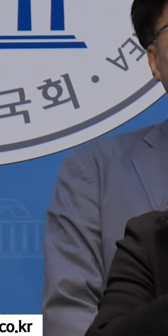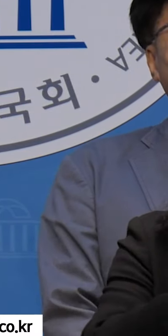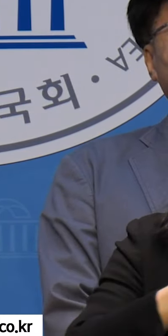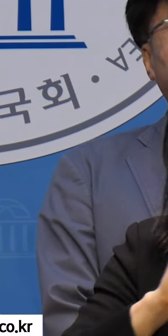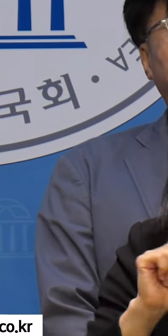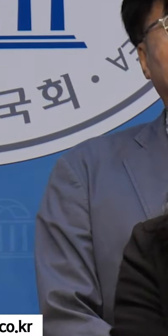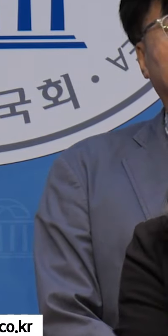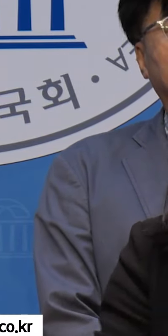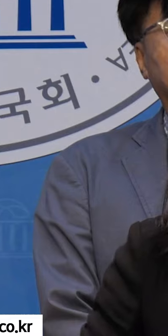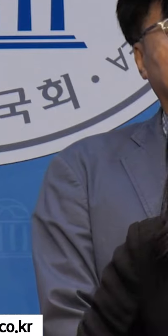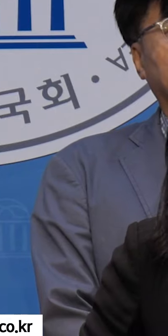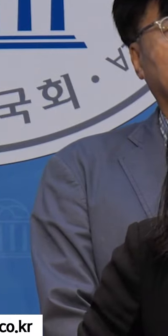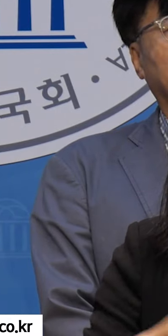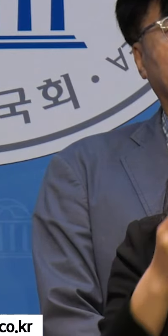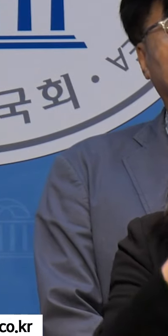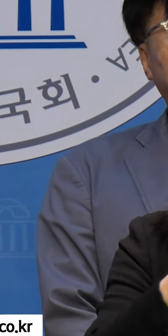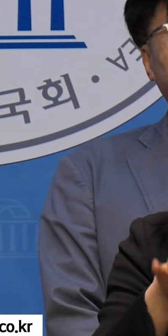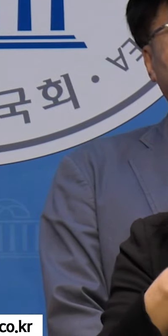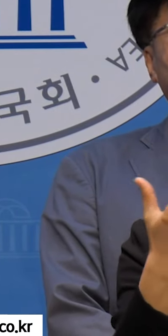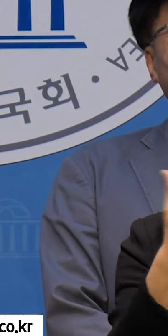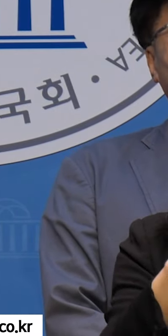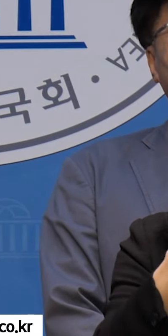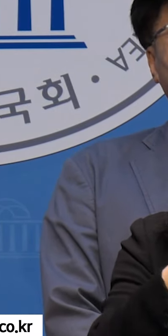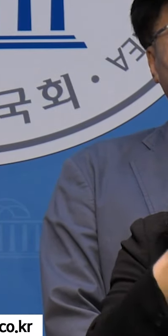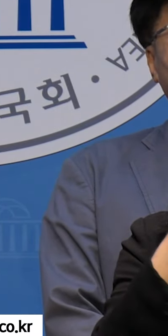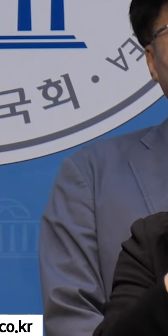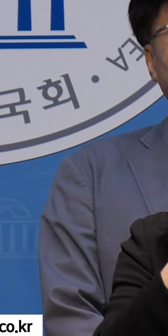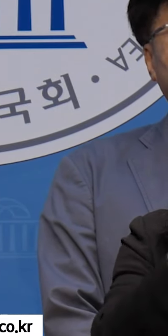헌법이 50년이 거의 된 것 아닙니까?